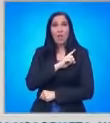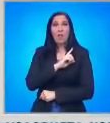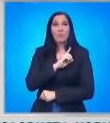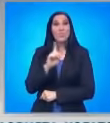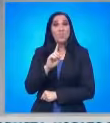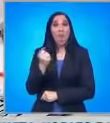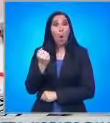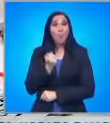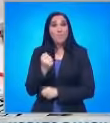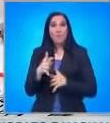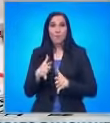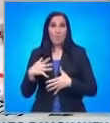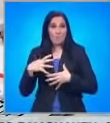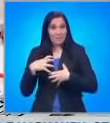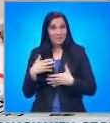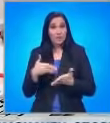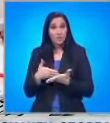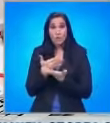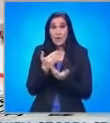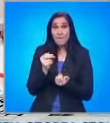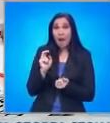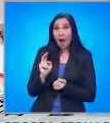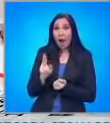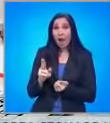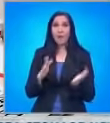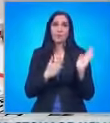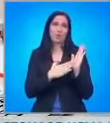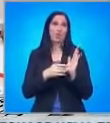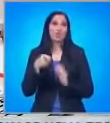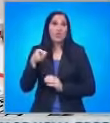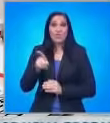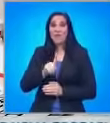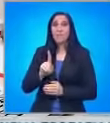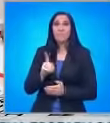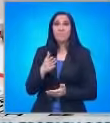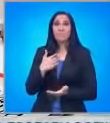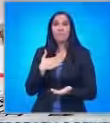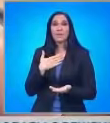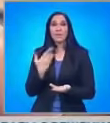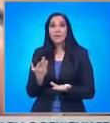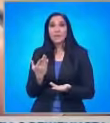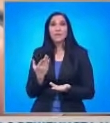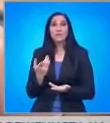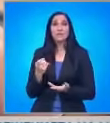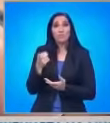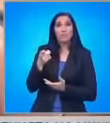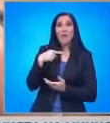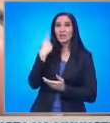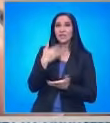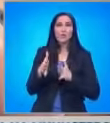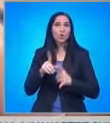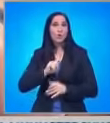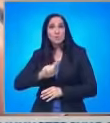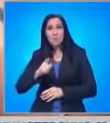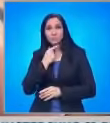хора. Притесних се, защото няма как да докажеш, че ти не си сестра Галева за хората, които не те познават. Тея